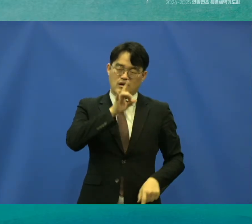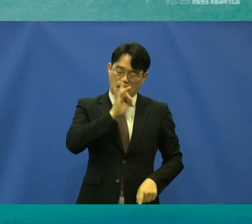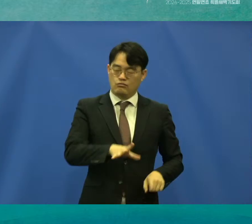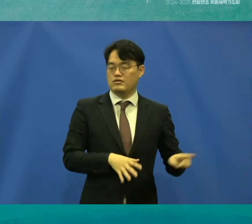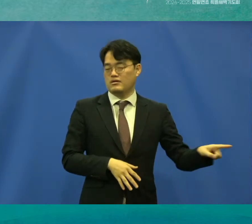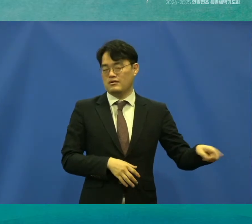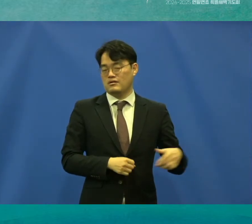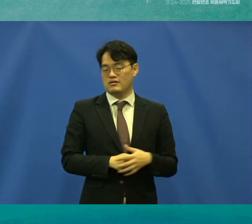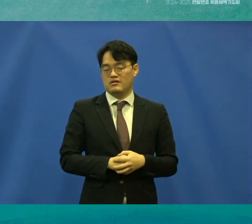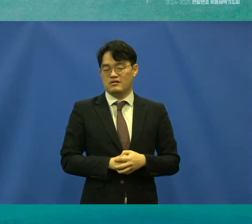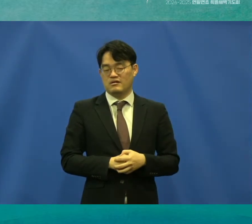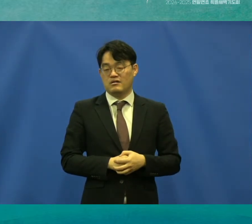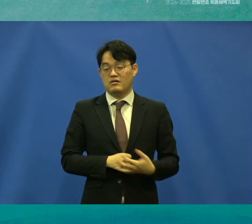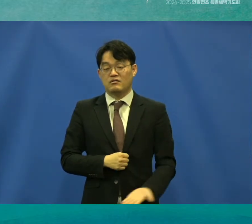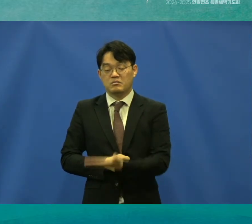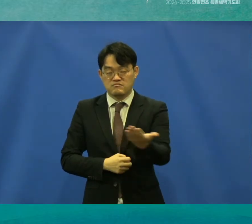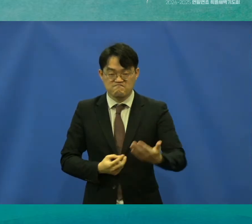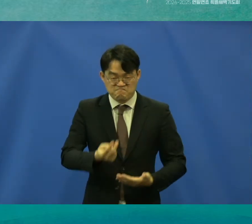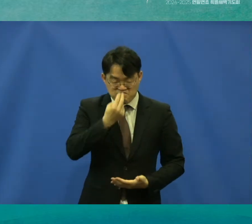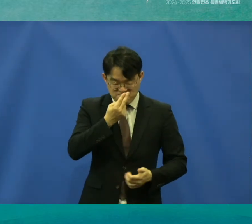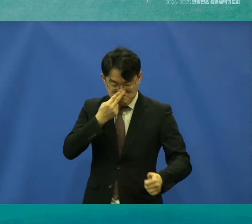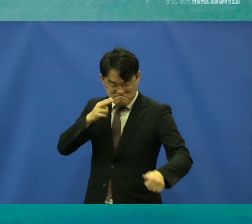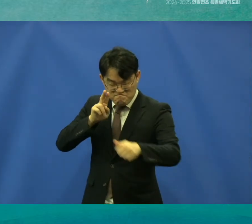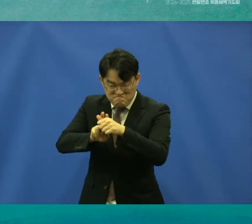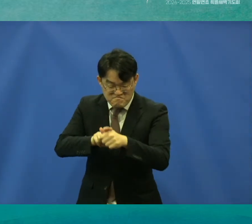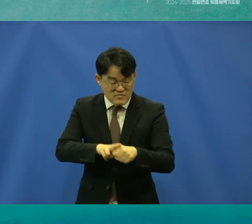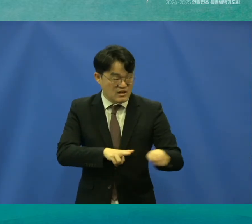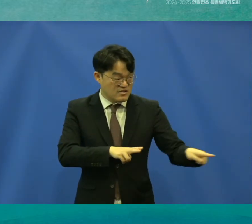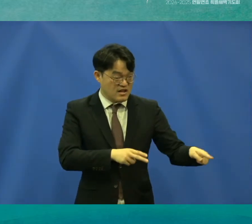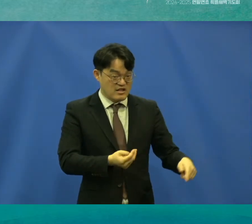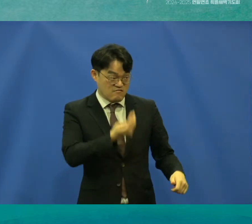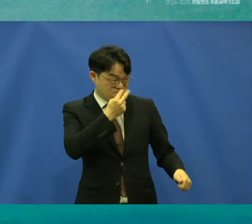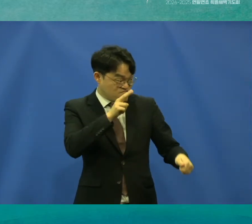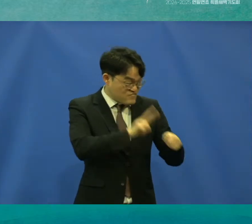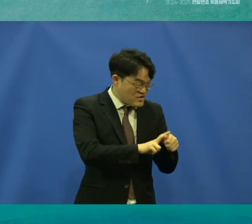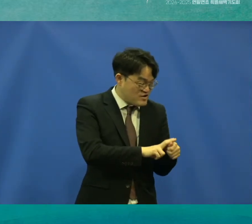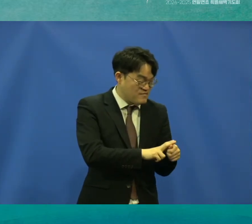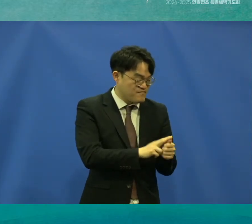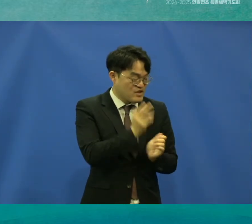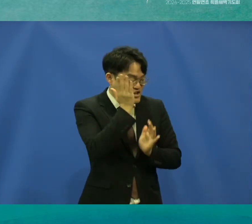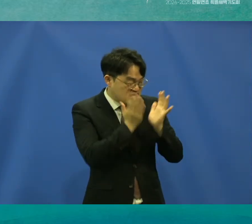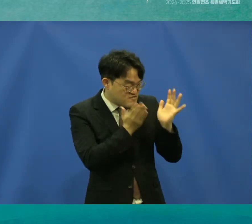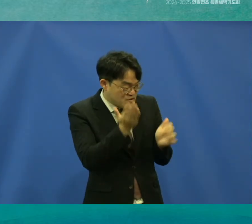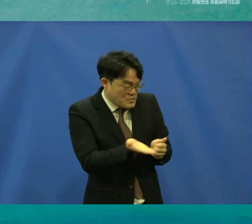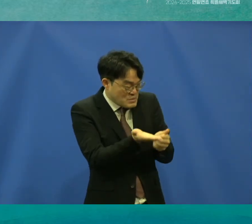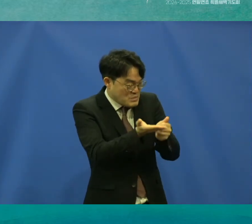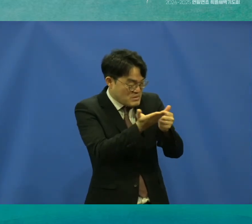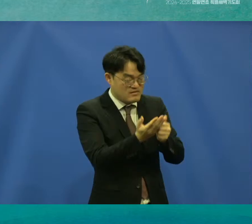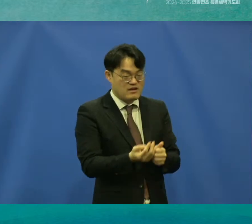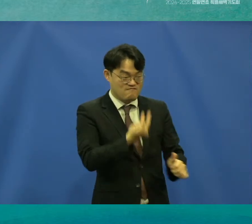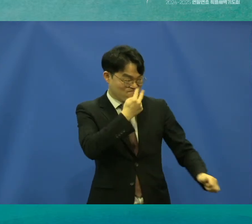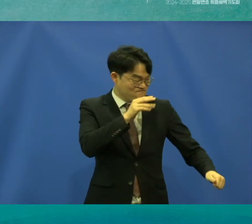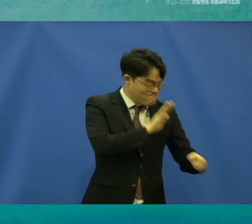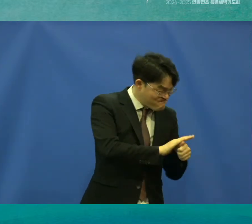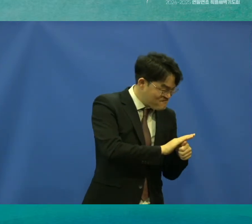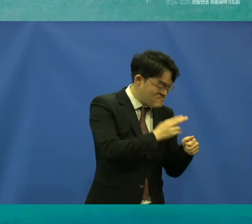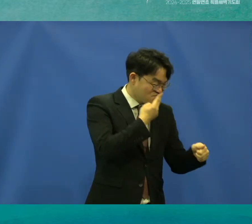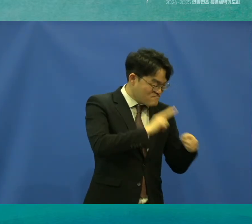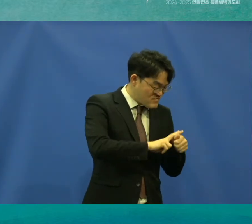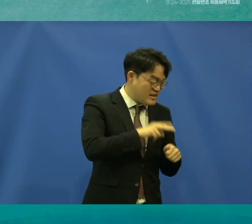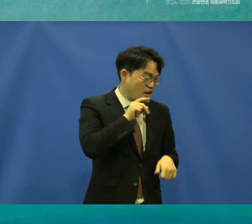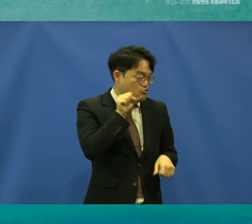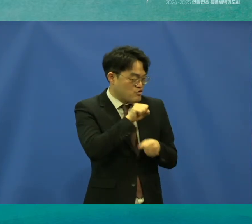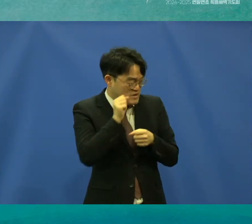내가 목숨 걸 일, 그건 하나밖에 없어요. 내 목숨보다 더 귀한 것을 위해서 바치는 거. 내